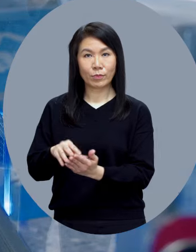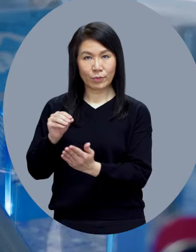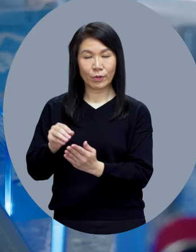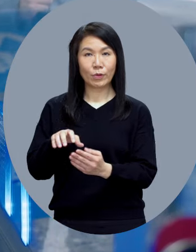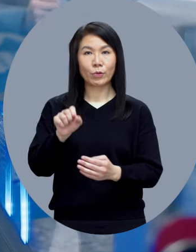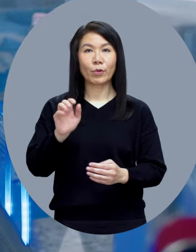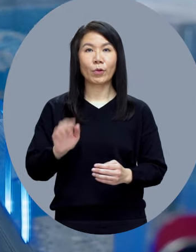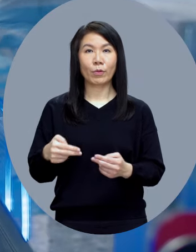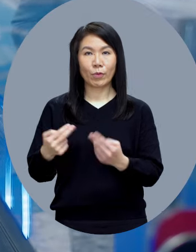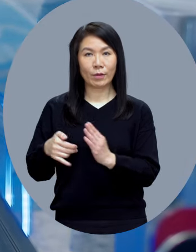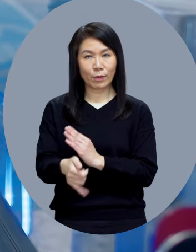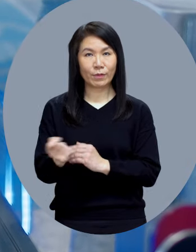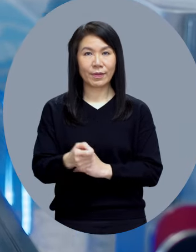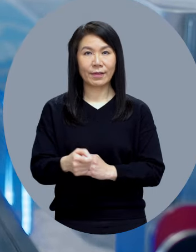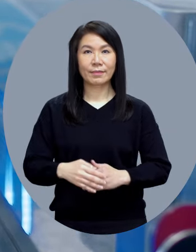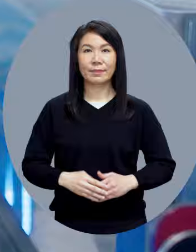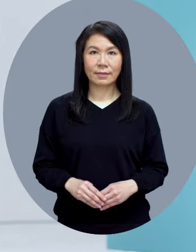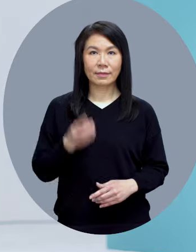使用二维码极速过关了。